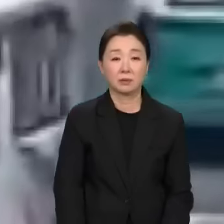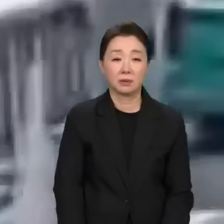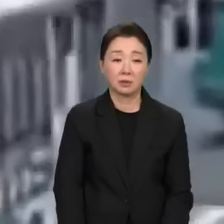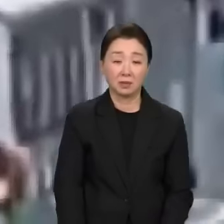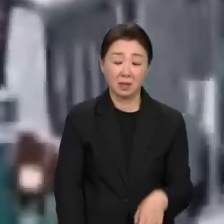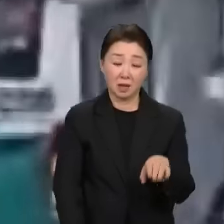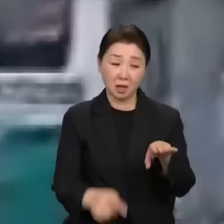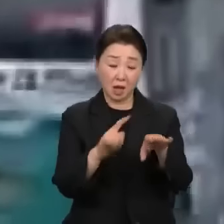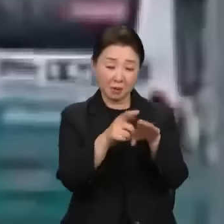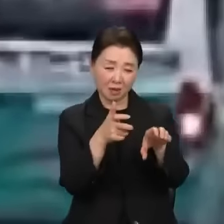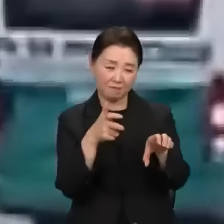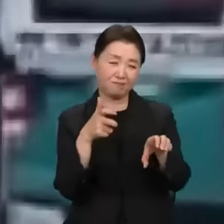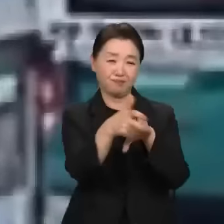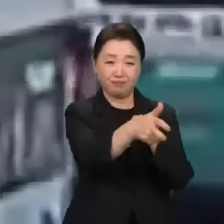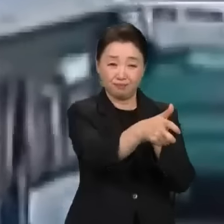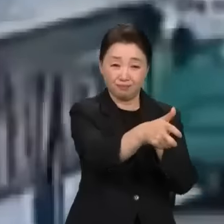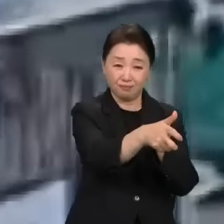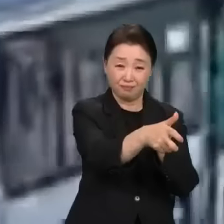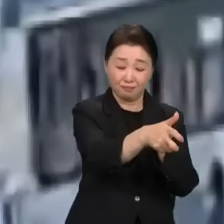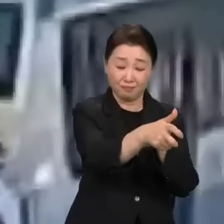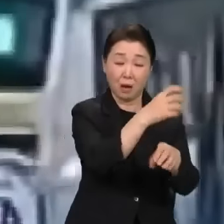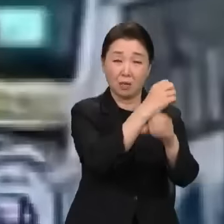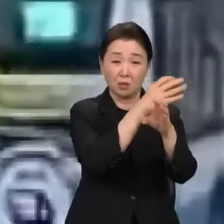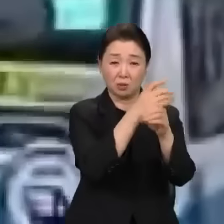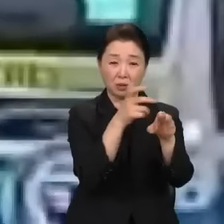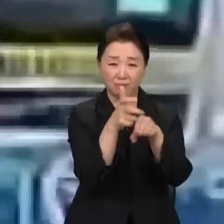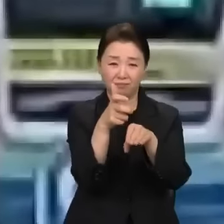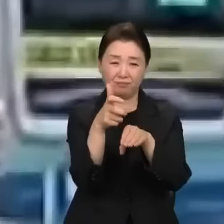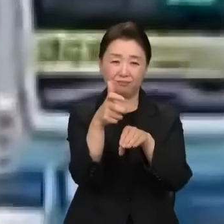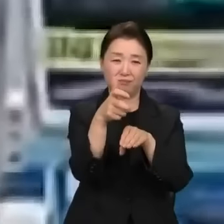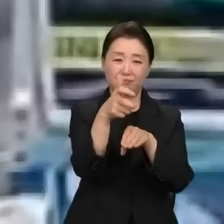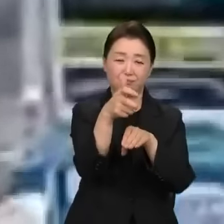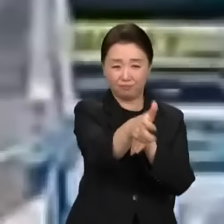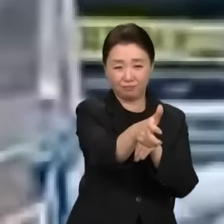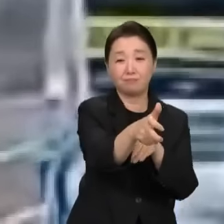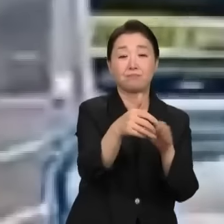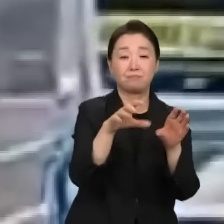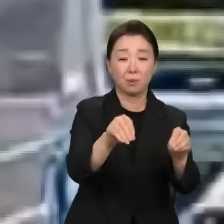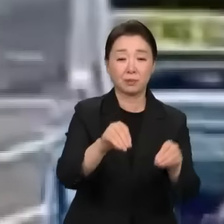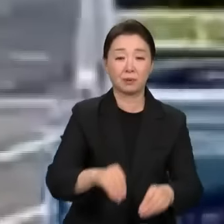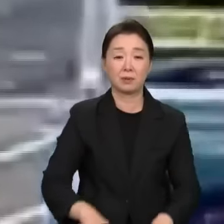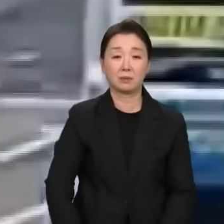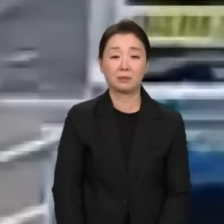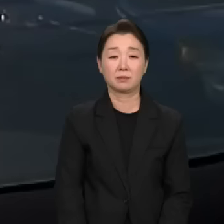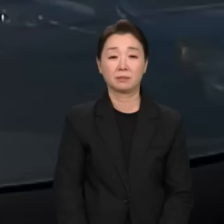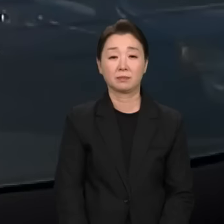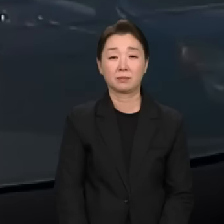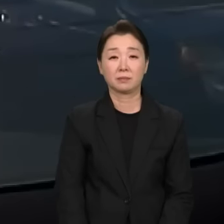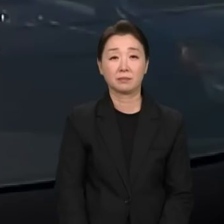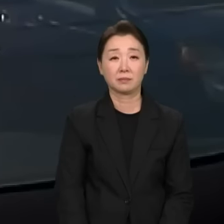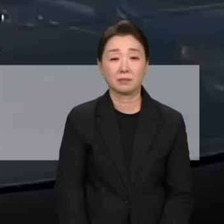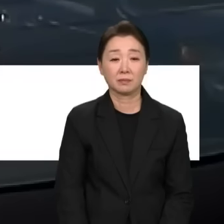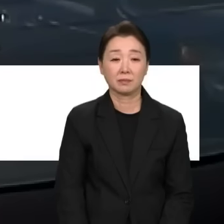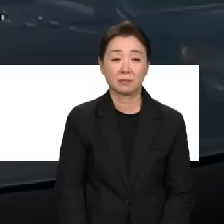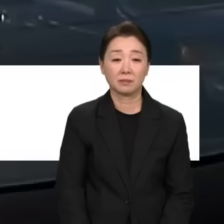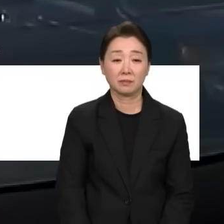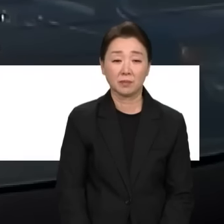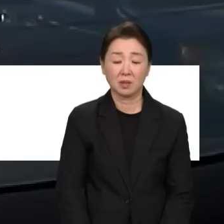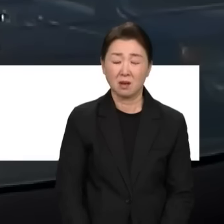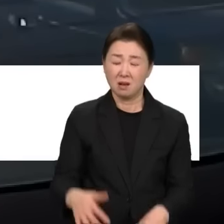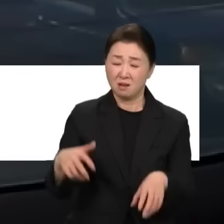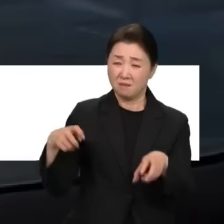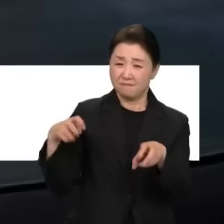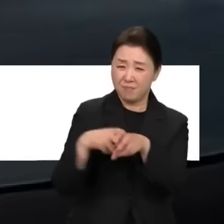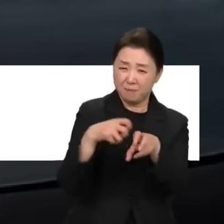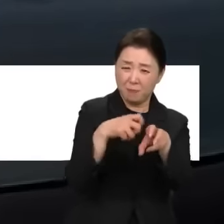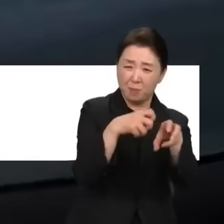앞에서 있던 차까지 부딪친 뒤 신호 정지선을지나 도로 가드레일을 받고선 멈췄습니다 부 소리가